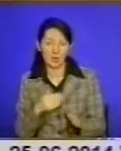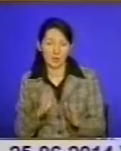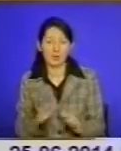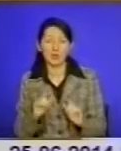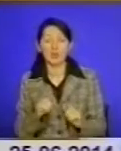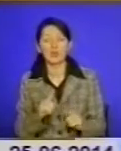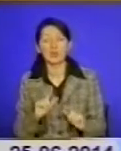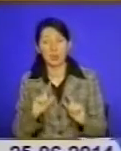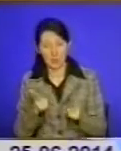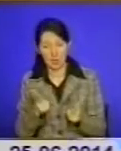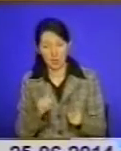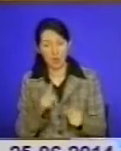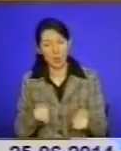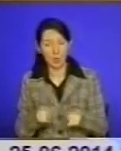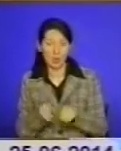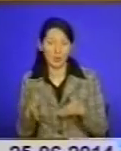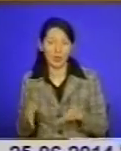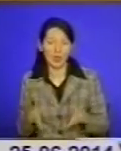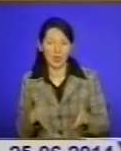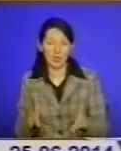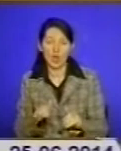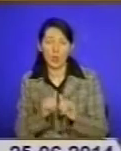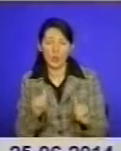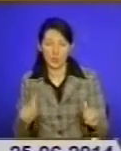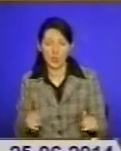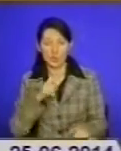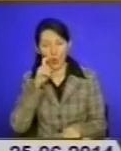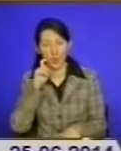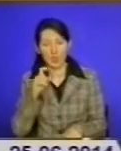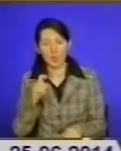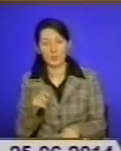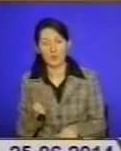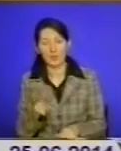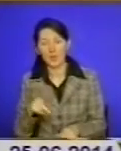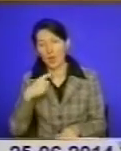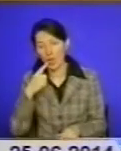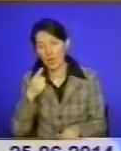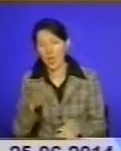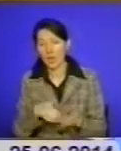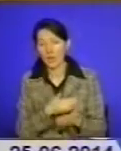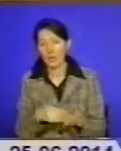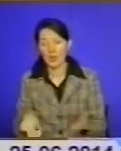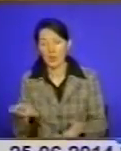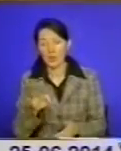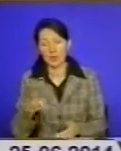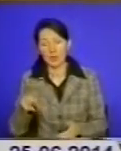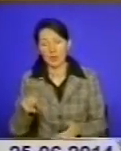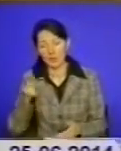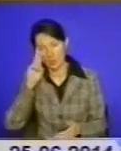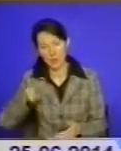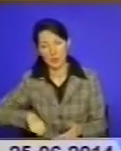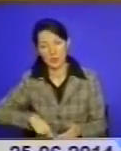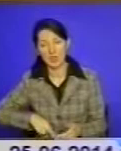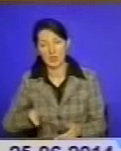за, щоб от таким шляхом розвивалася Україна. Зараз мовиться про ліквідацію обласної державної адміністрації, а це не призведе